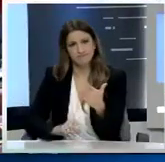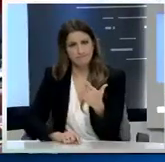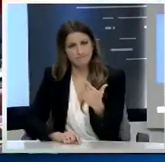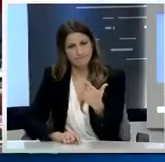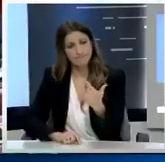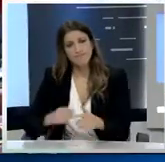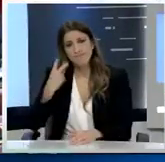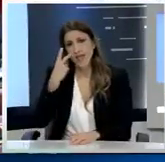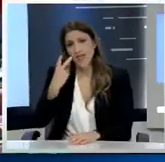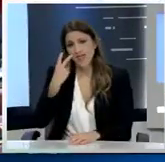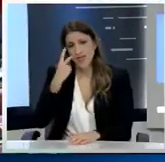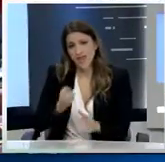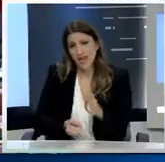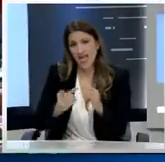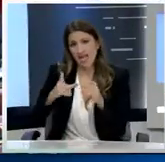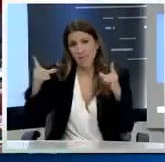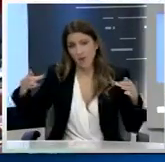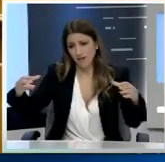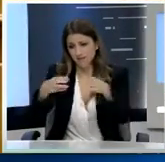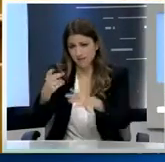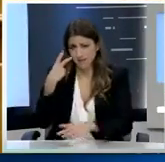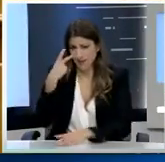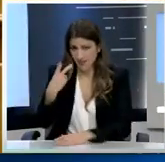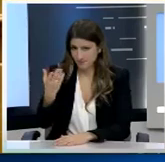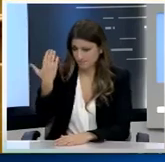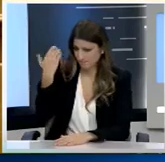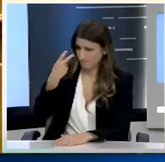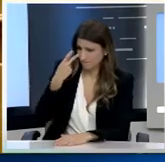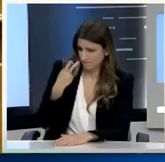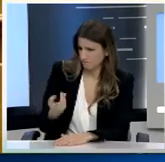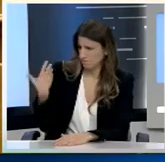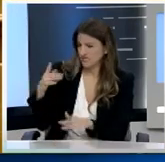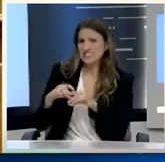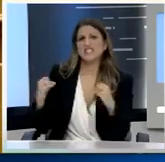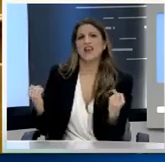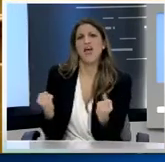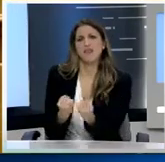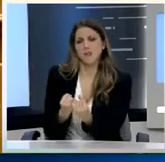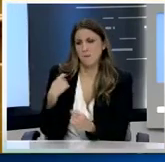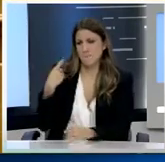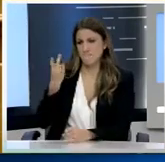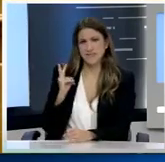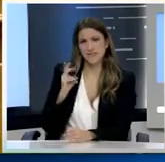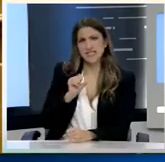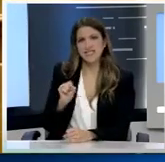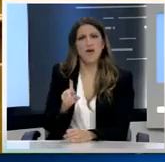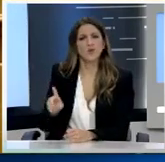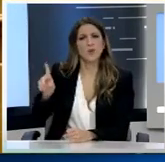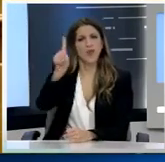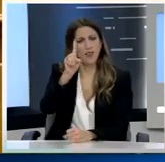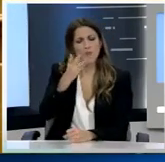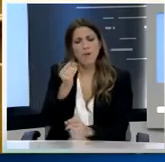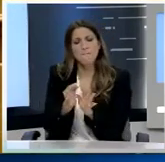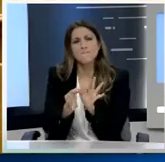Είδα πως η αξιωματική αντιπολίτευση διένυμε στο πρόσφατο συνέδριό της μία λίστα οικονομικών